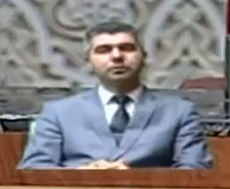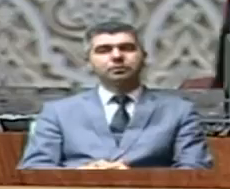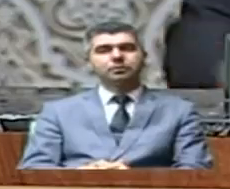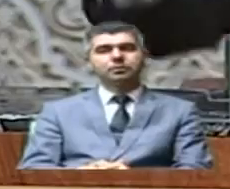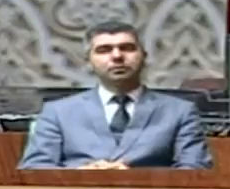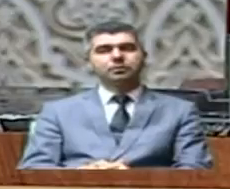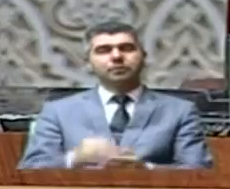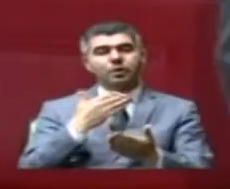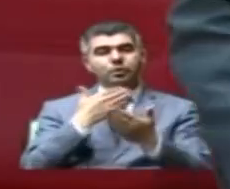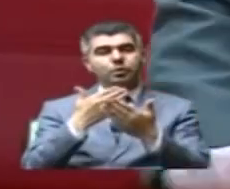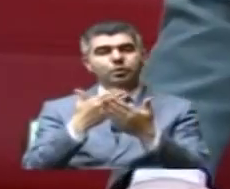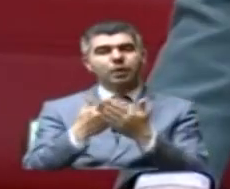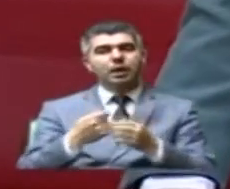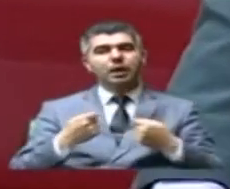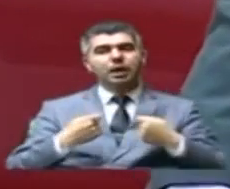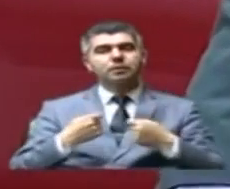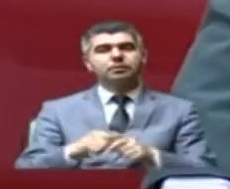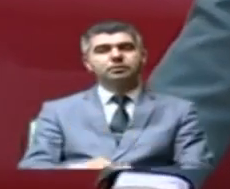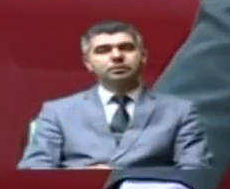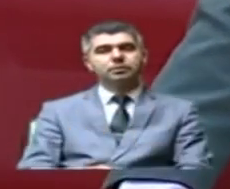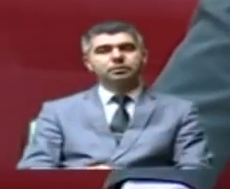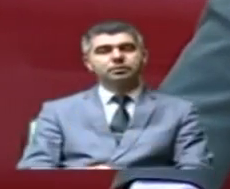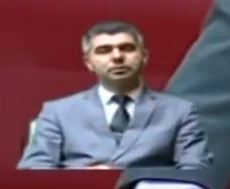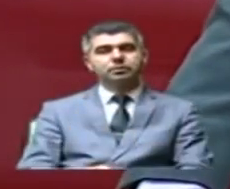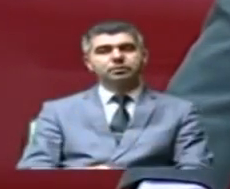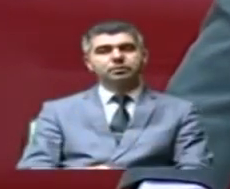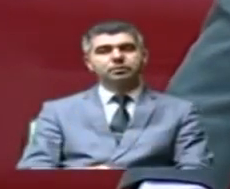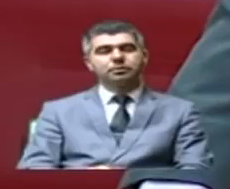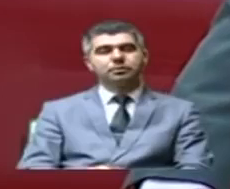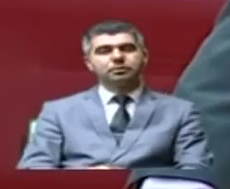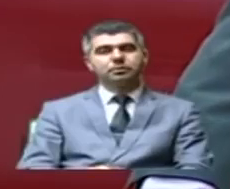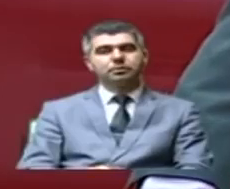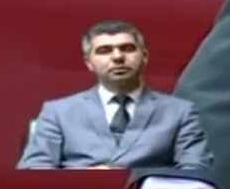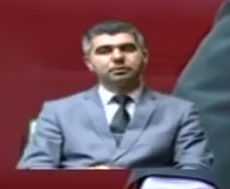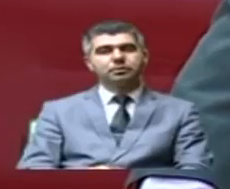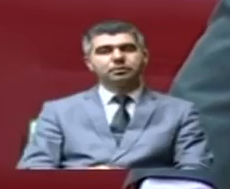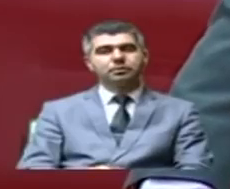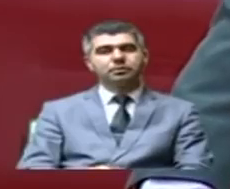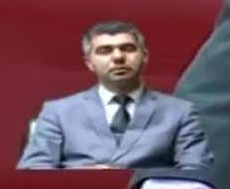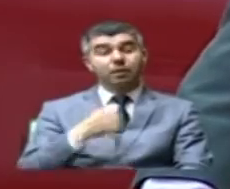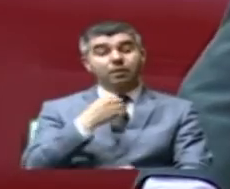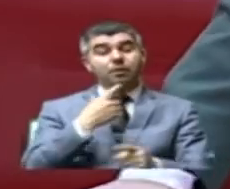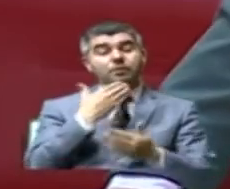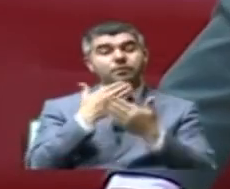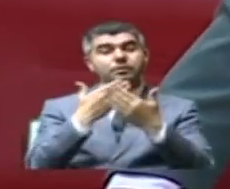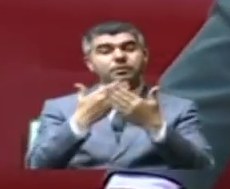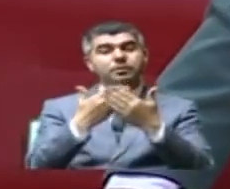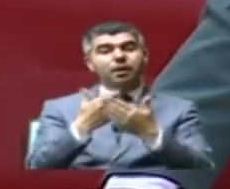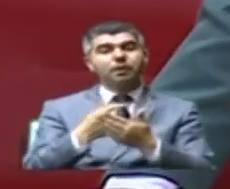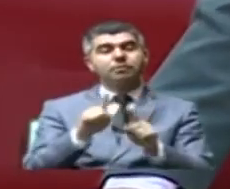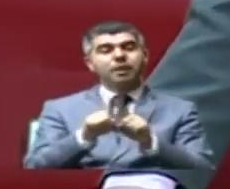شكرا سيد الرئيس اد اشكر الفريق المحترم على